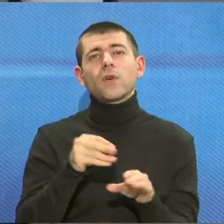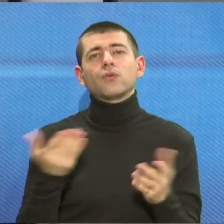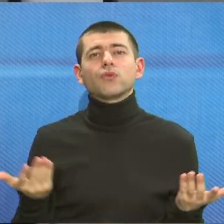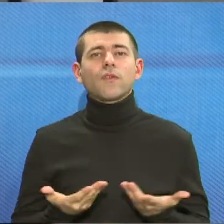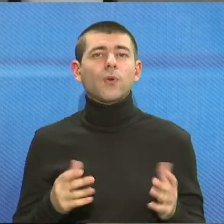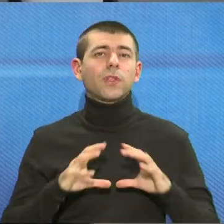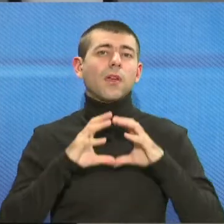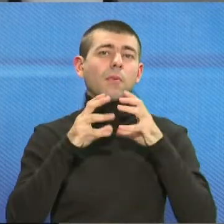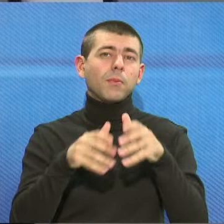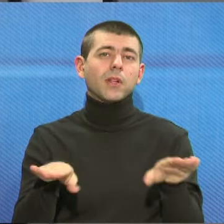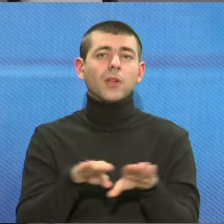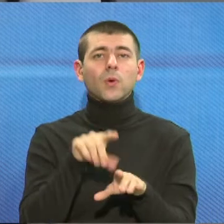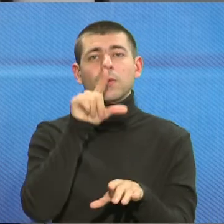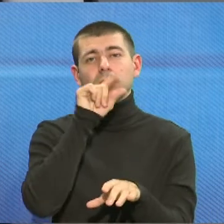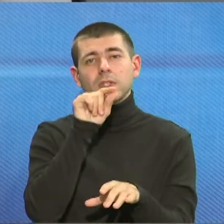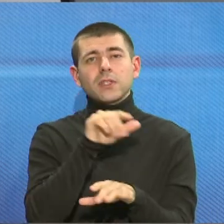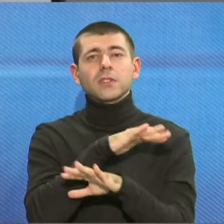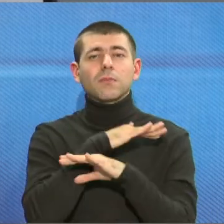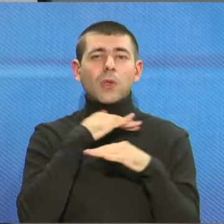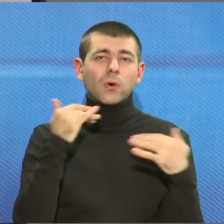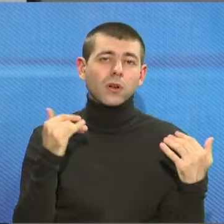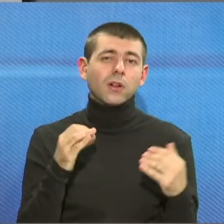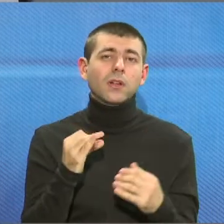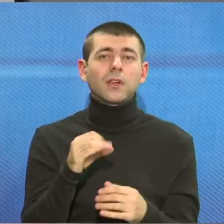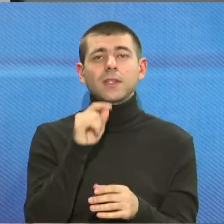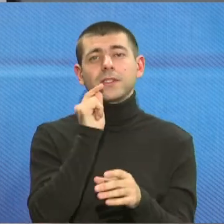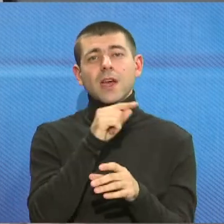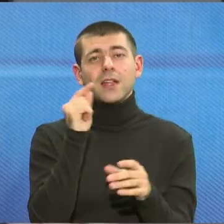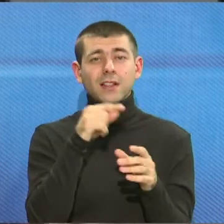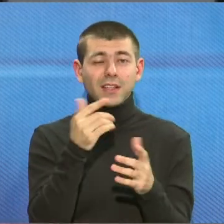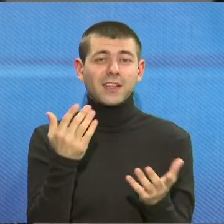такой. Птиц много. И дятлы, и